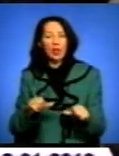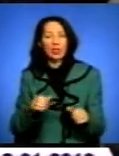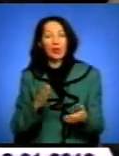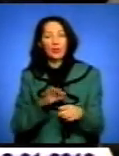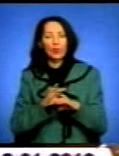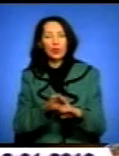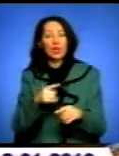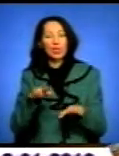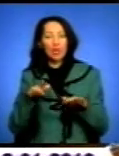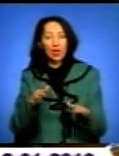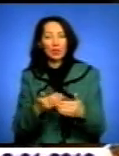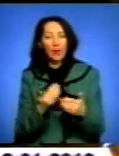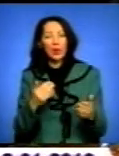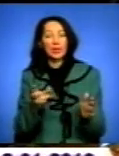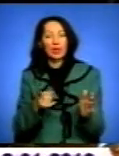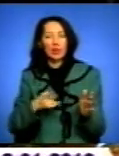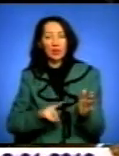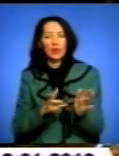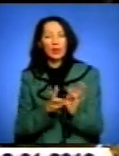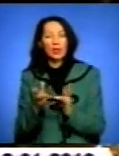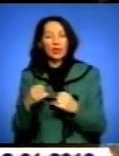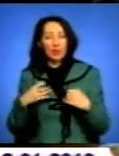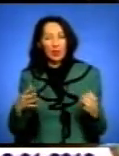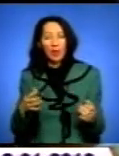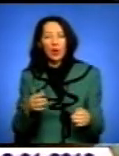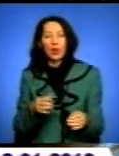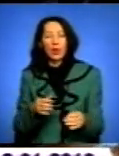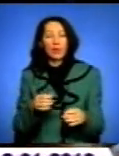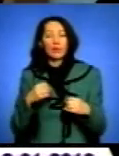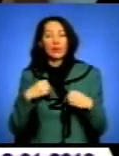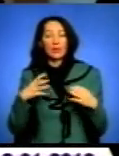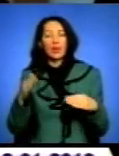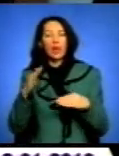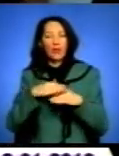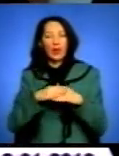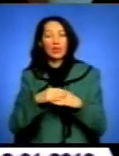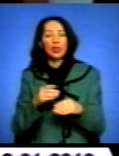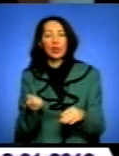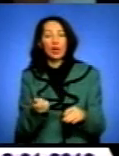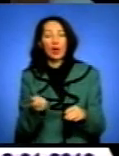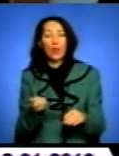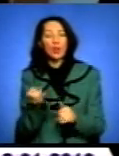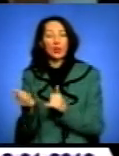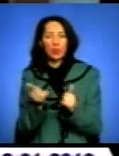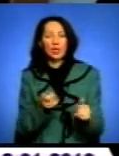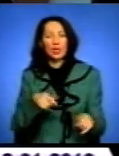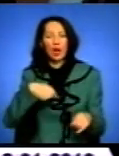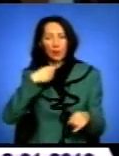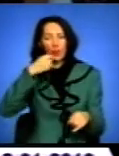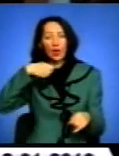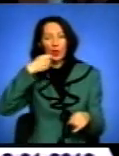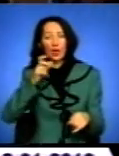Щорічно напередодні різдвяних свят або у свят вечір малозабезпечених частують кутею. Ми маємо нагоду дати кожній людині,